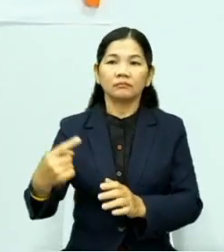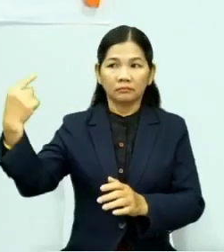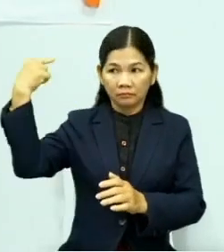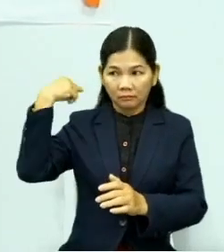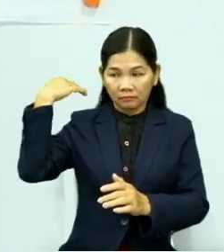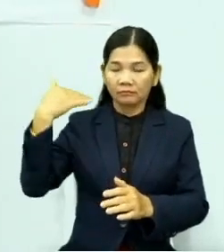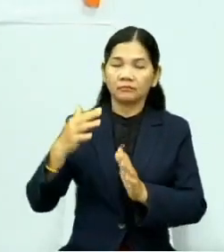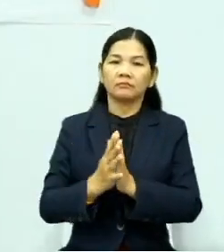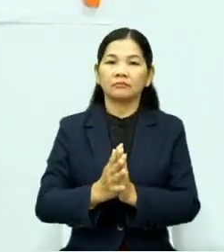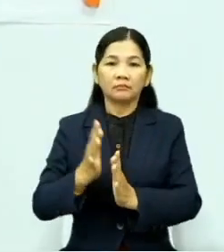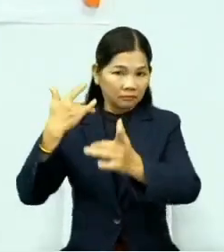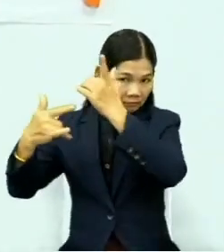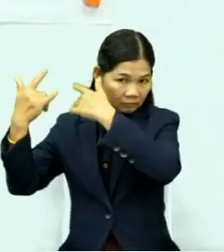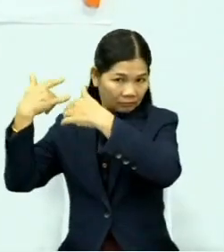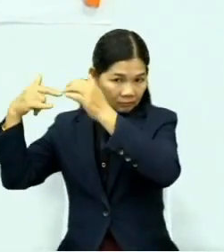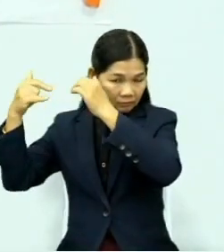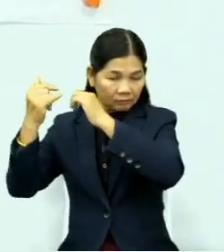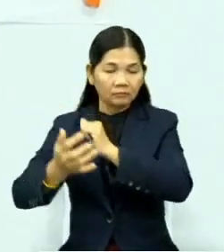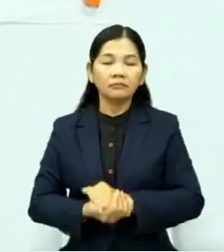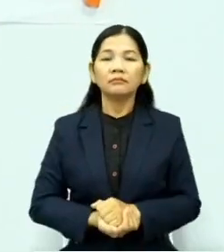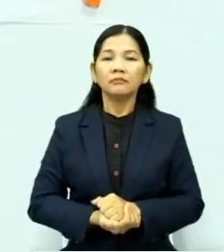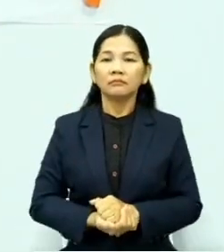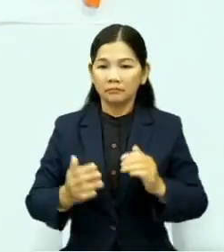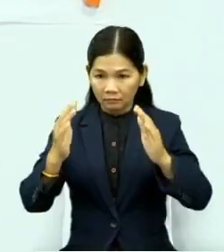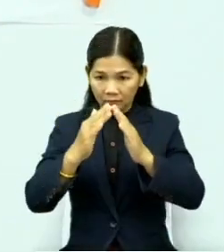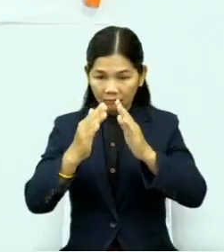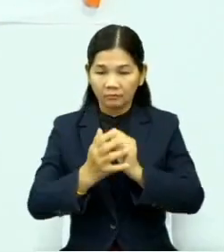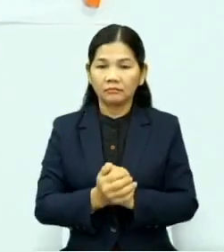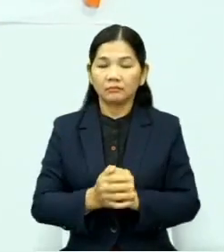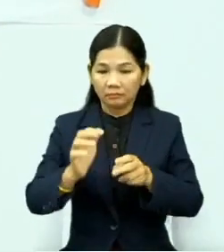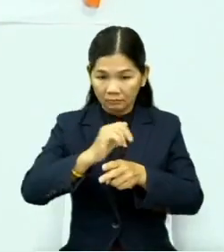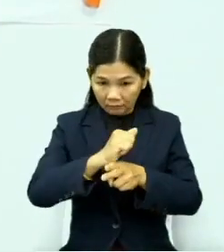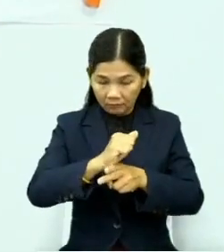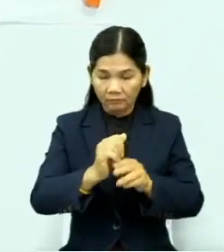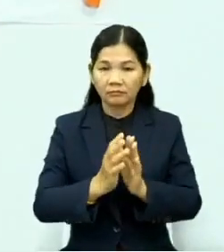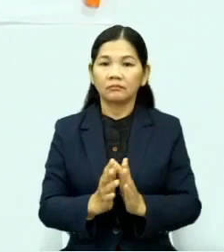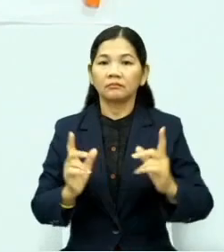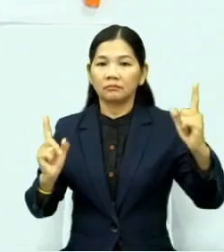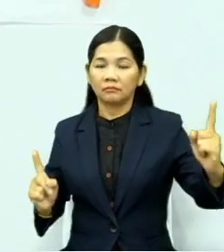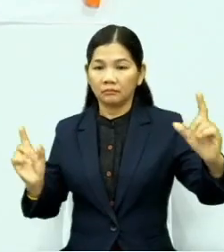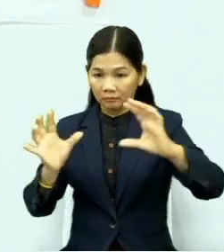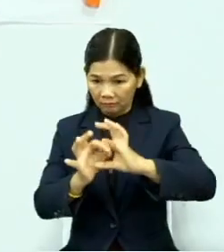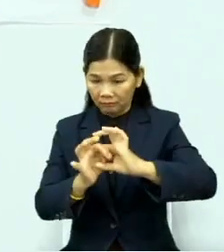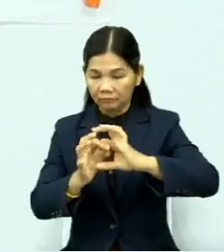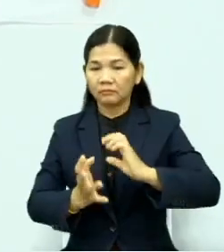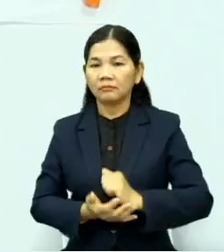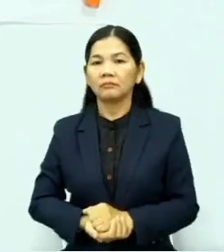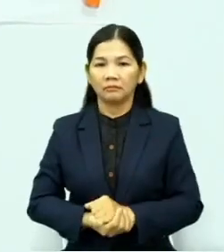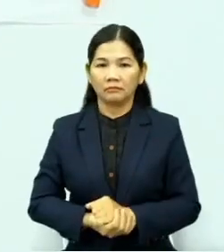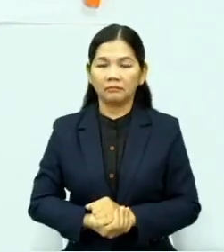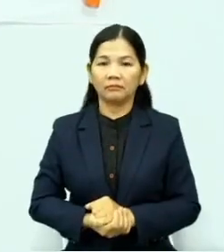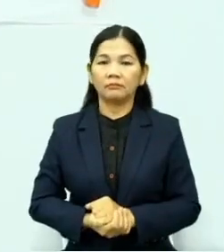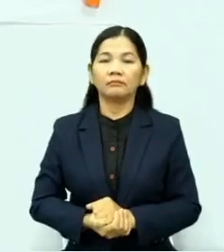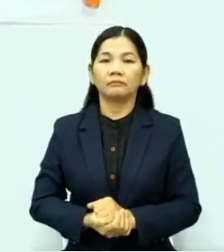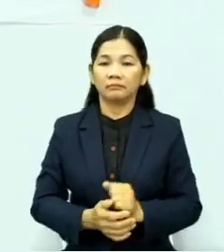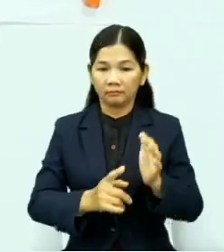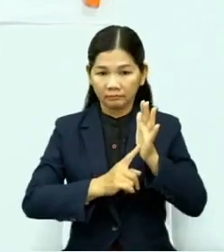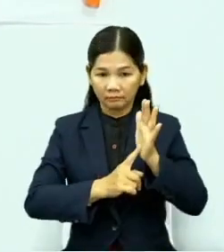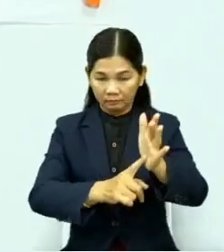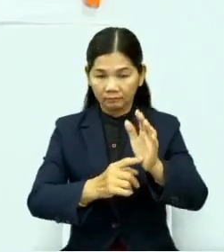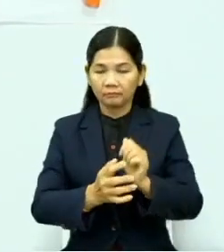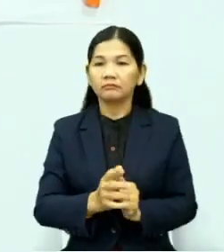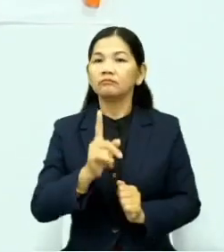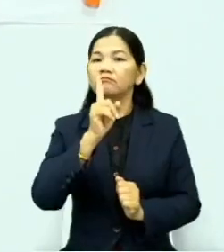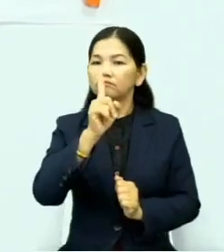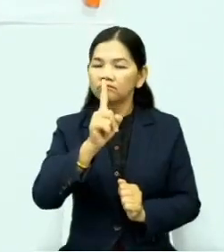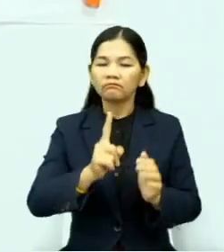bị bộ ràn chà chấm xâm rạm cạch cạp tiền ấy cứ cái con ta ôi con cụp chuột tên nè con á chà chấm này cụ tì hó chà